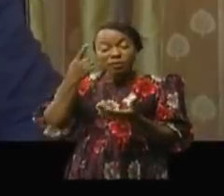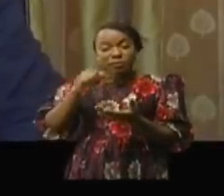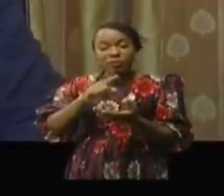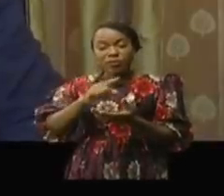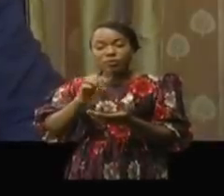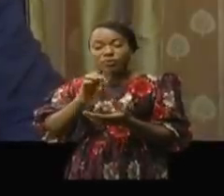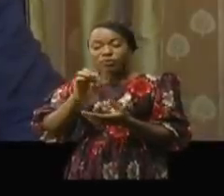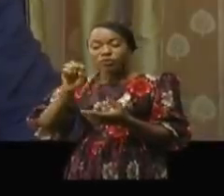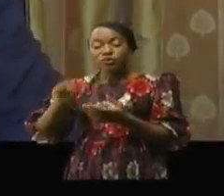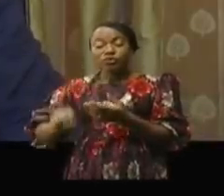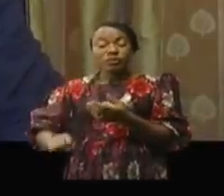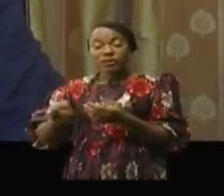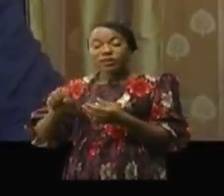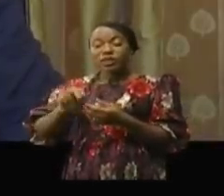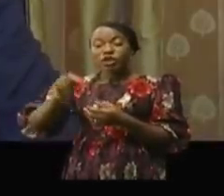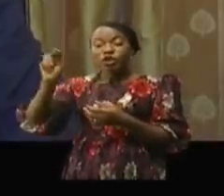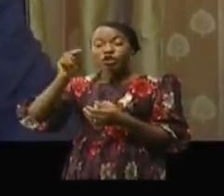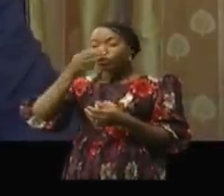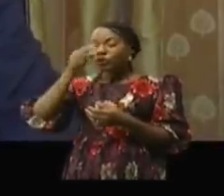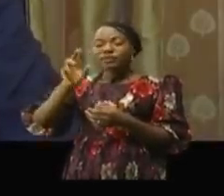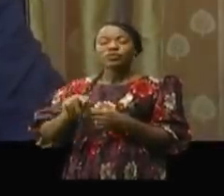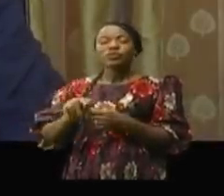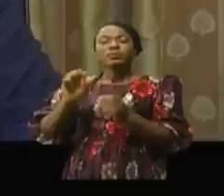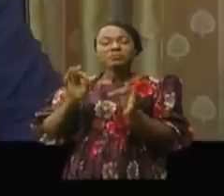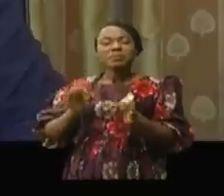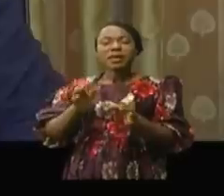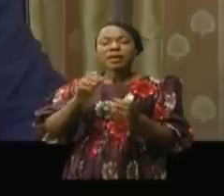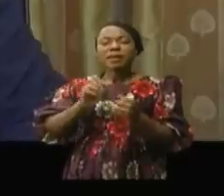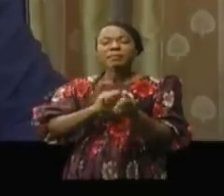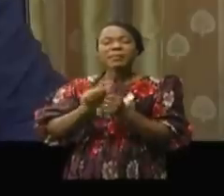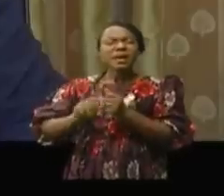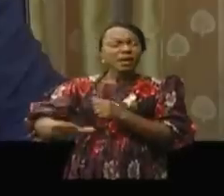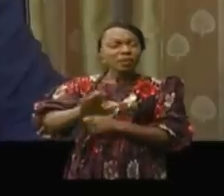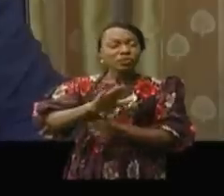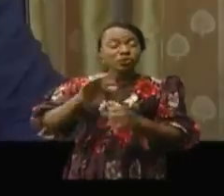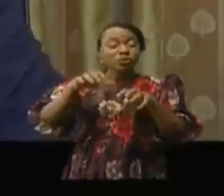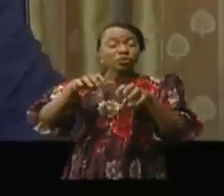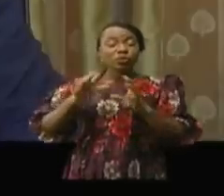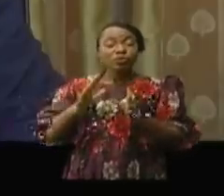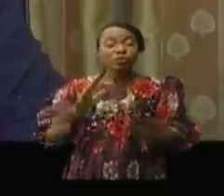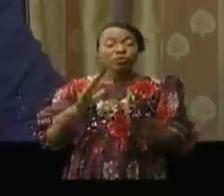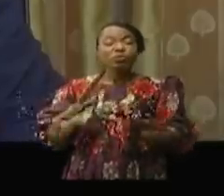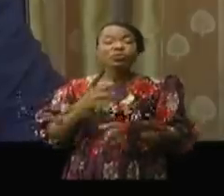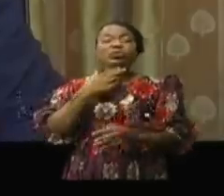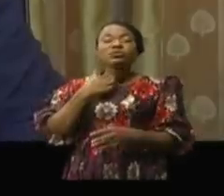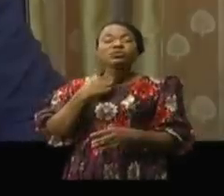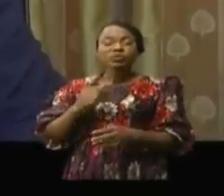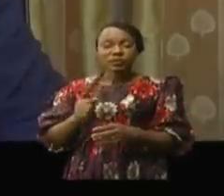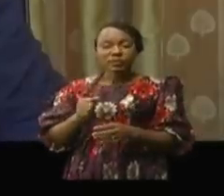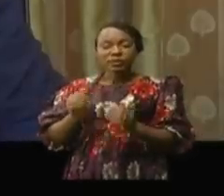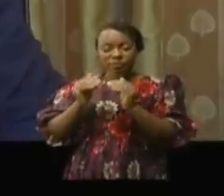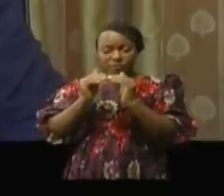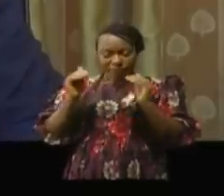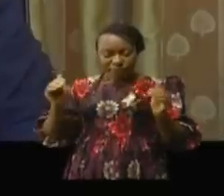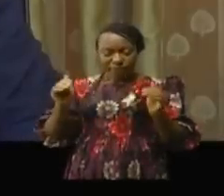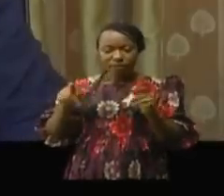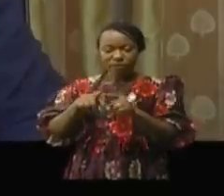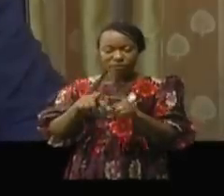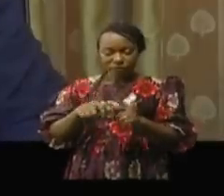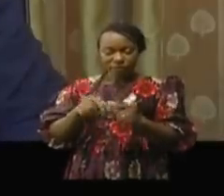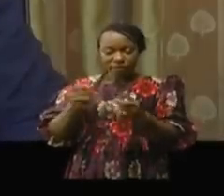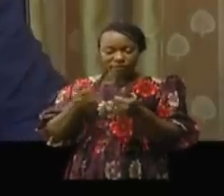nord Kivu ou l'Ituri, mais c'est pour l'ensemble des Congolais qui ont soif de goûter à la paix, à la stabilité,